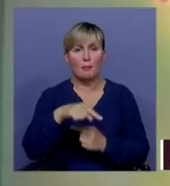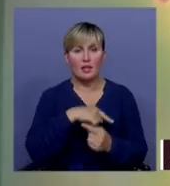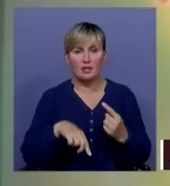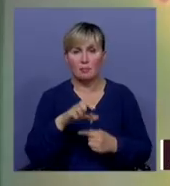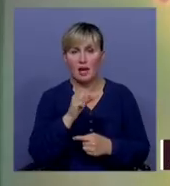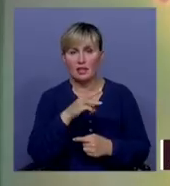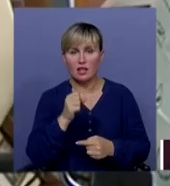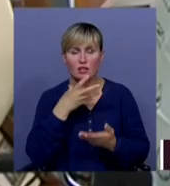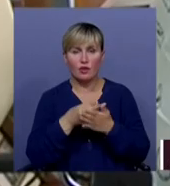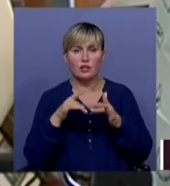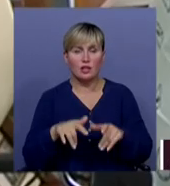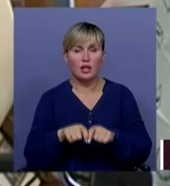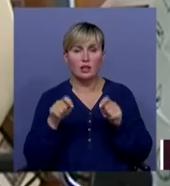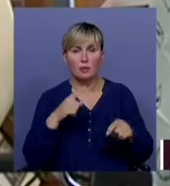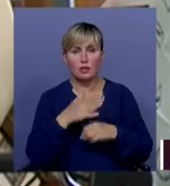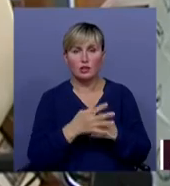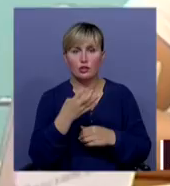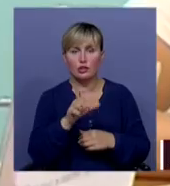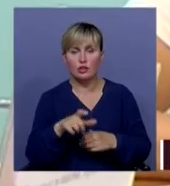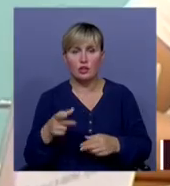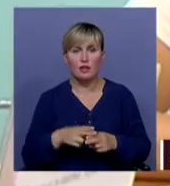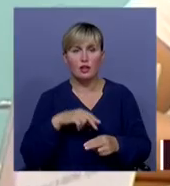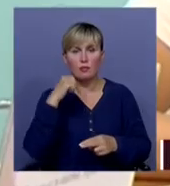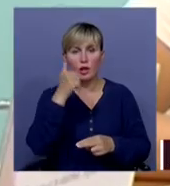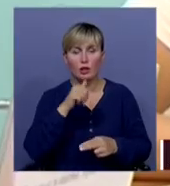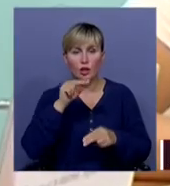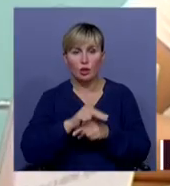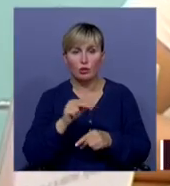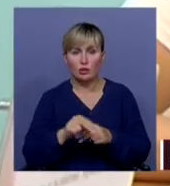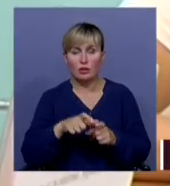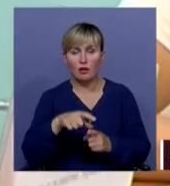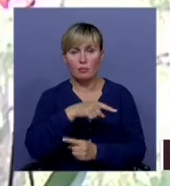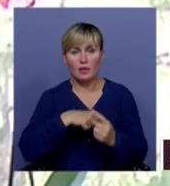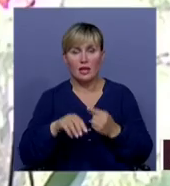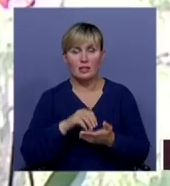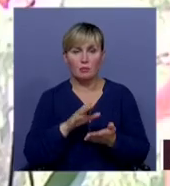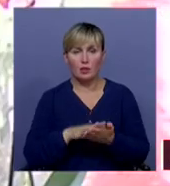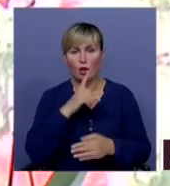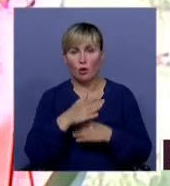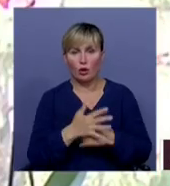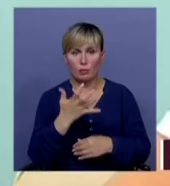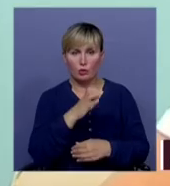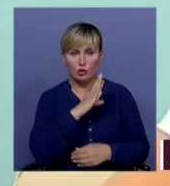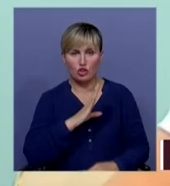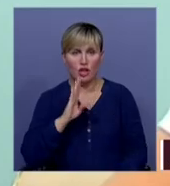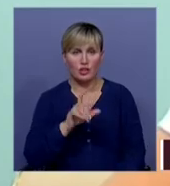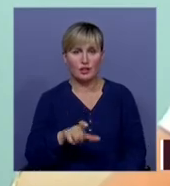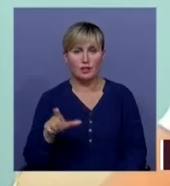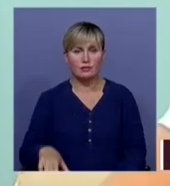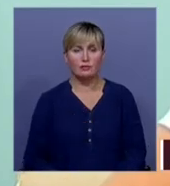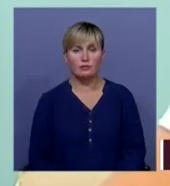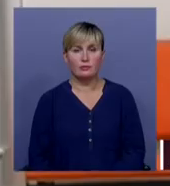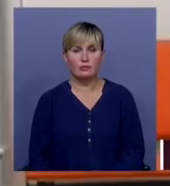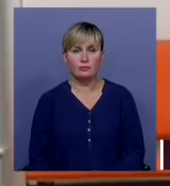свое дело открыли почти 400 человек. В этом году на курсы по основам предпринимательства записались около 500 женщин. Рамина